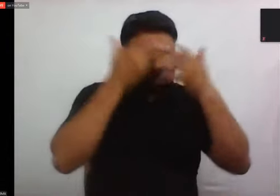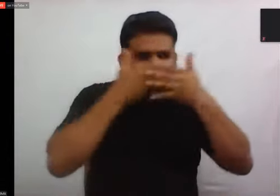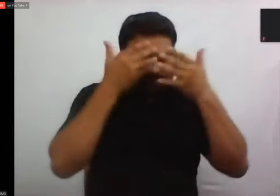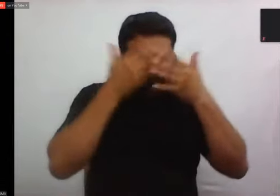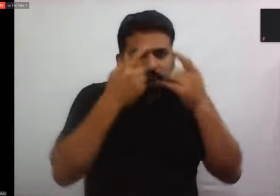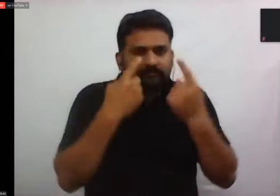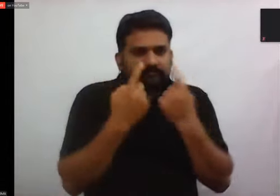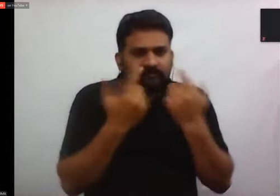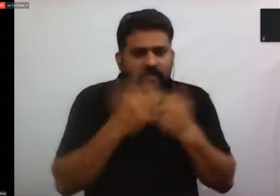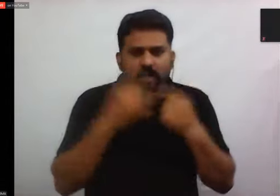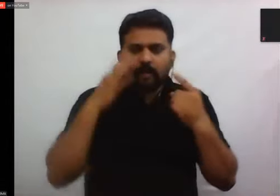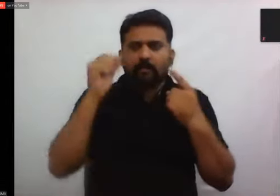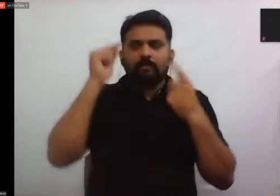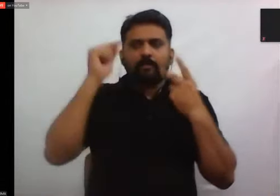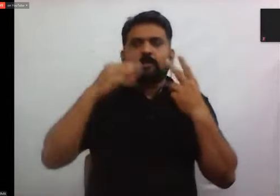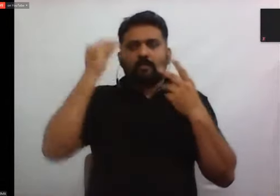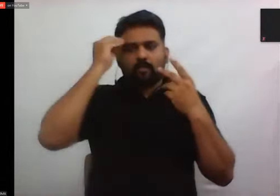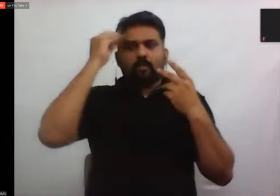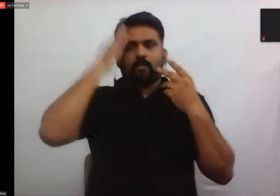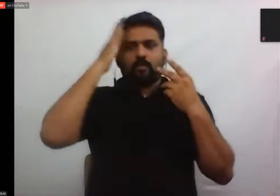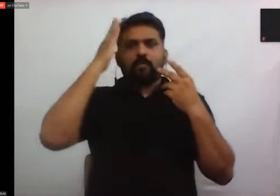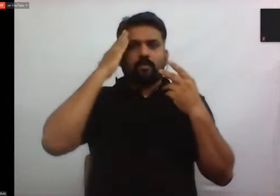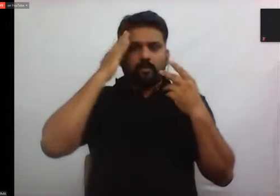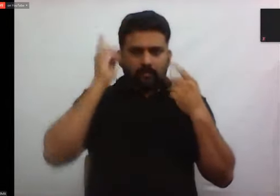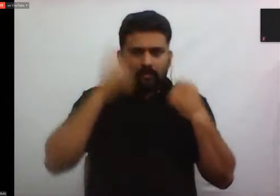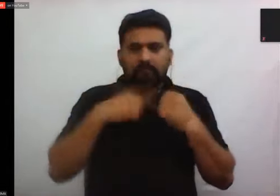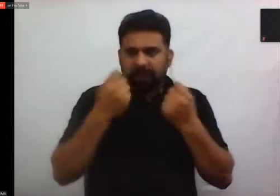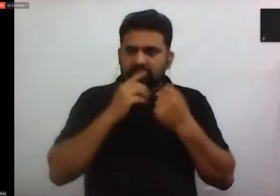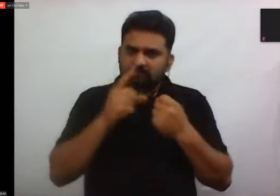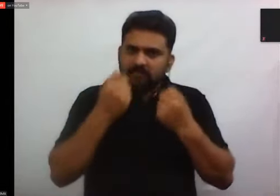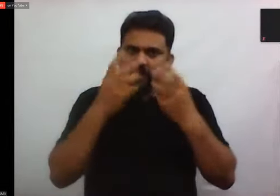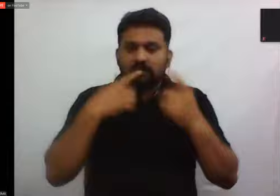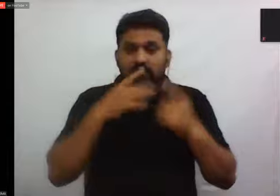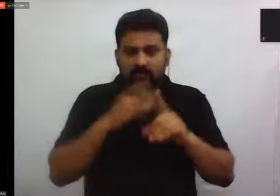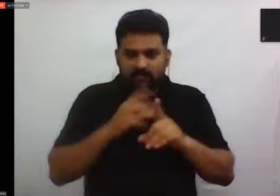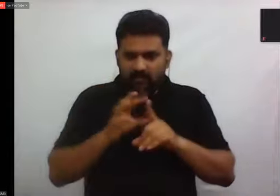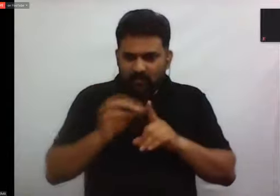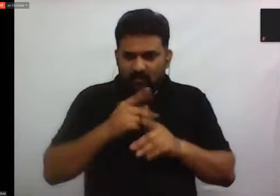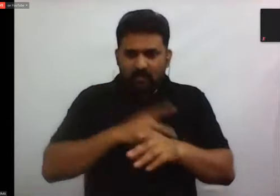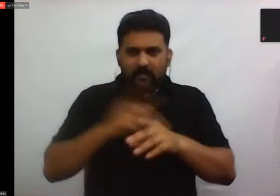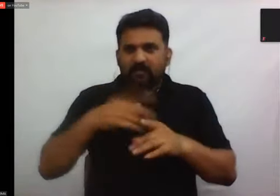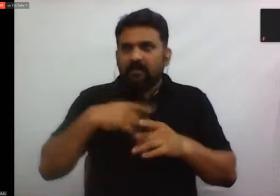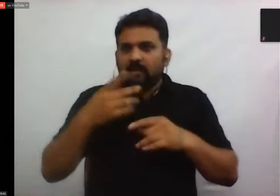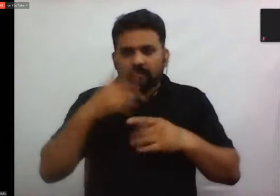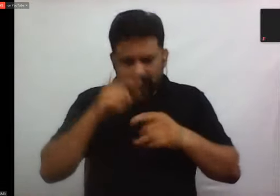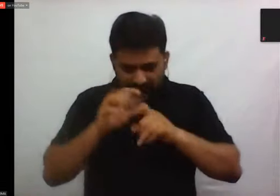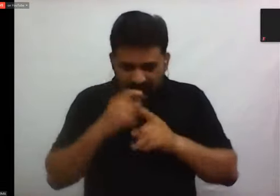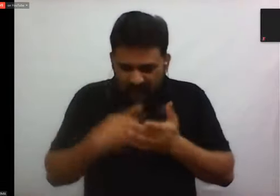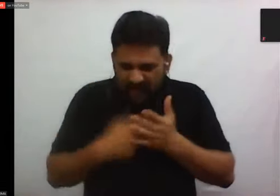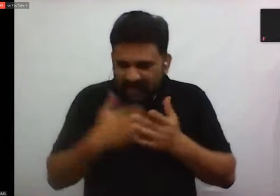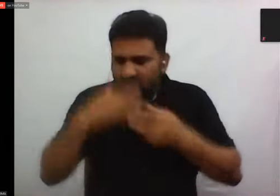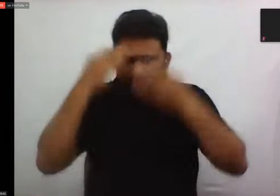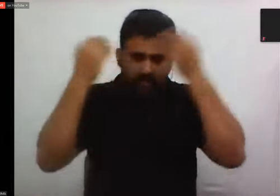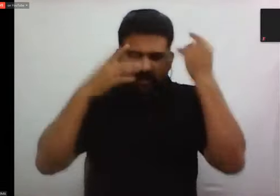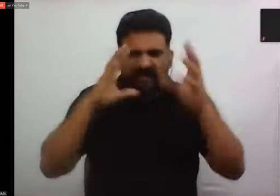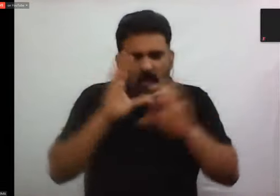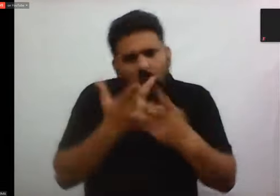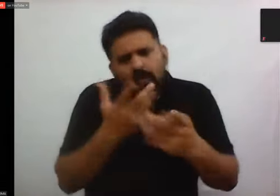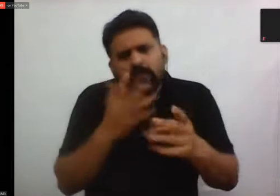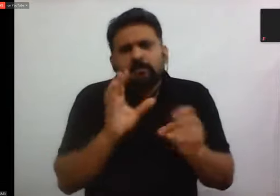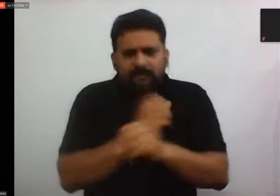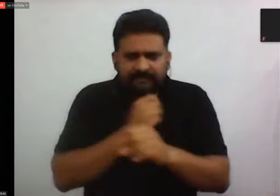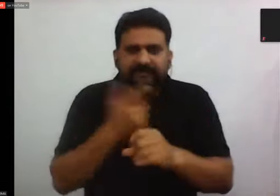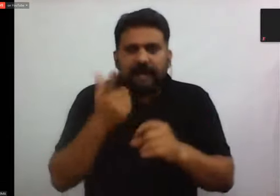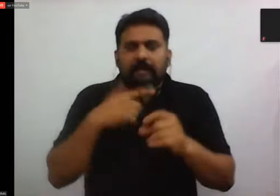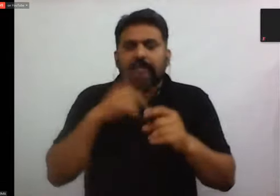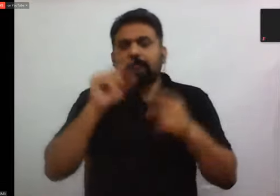बातों का ध्यान रखना है। मे बी हम लोग बहुत सारी चीजें एज ए प्रैक्टिशनर प्रोफेशनल भूल जाते हैं या मिस कर जाते हैं, तो वो सारी